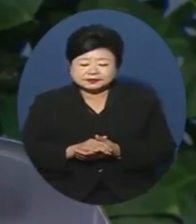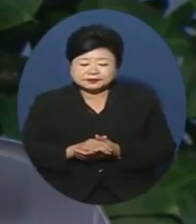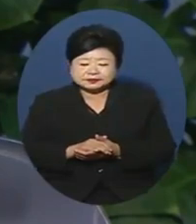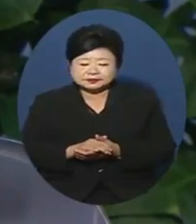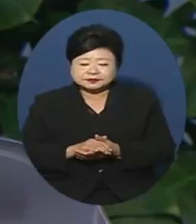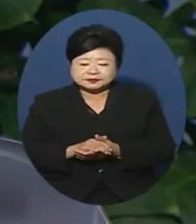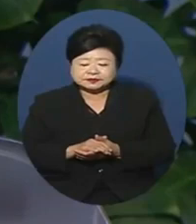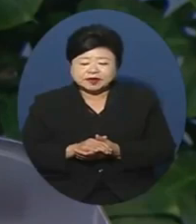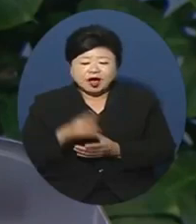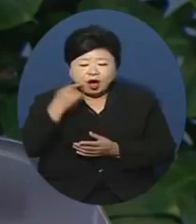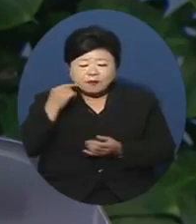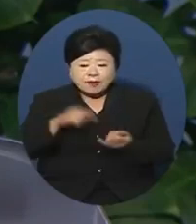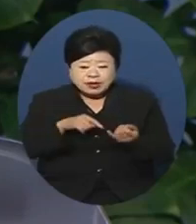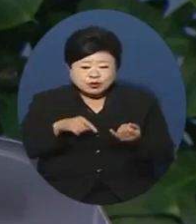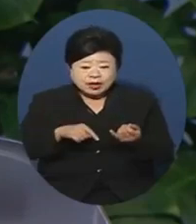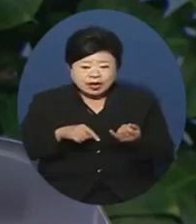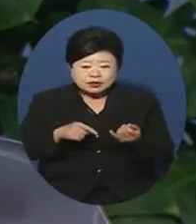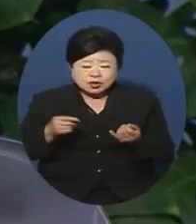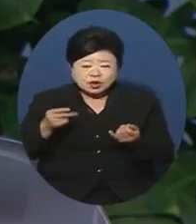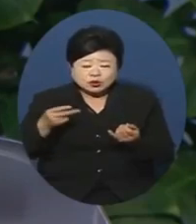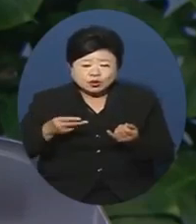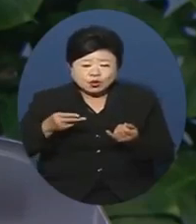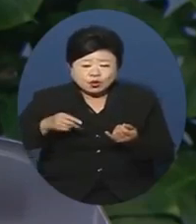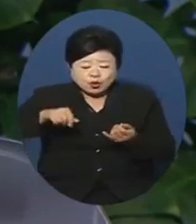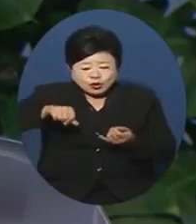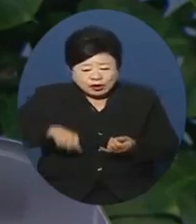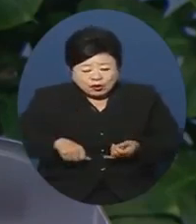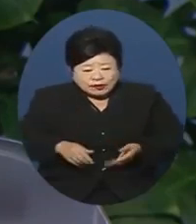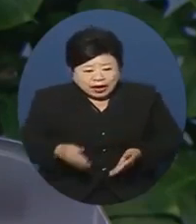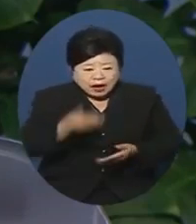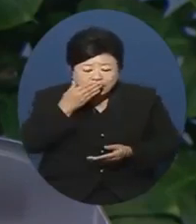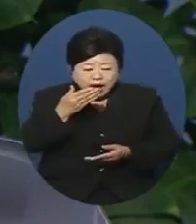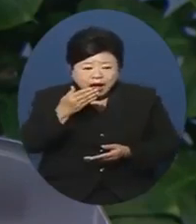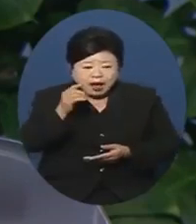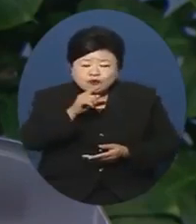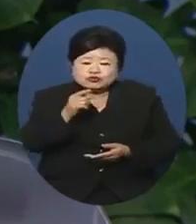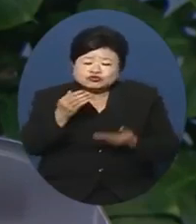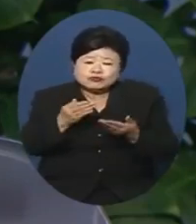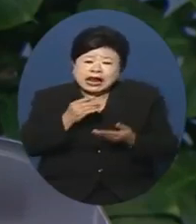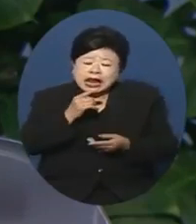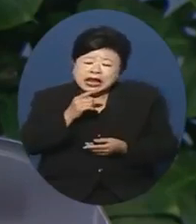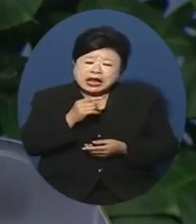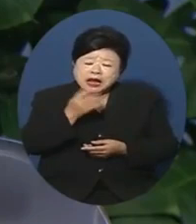또 태어나야 된다니 이거 웬일입니까?